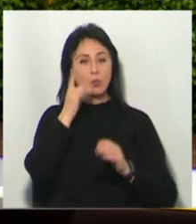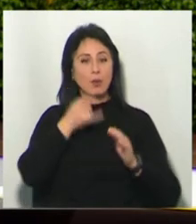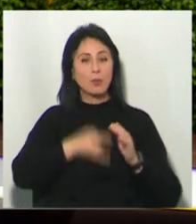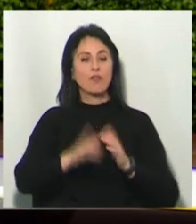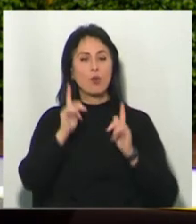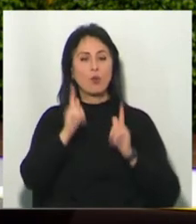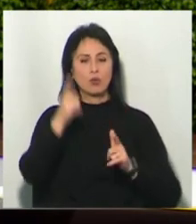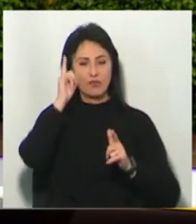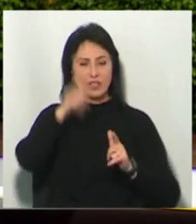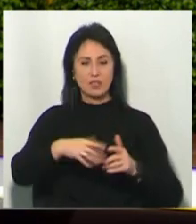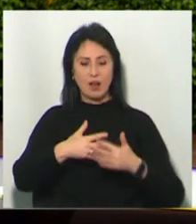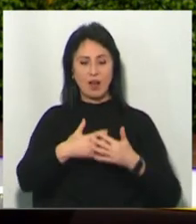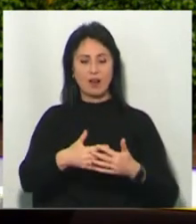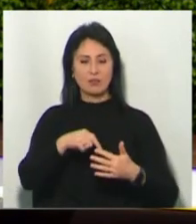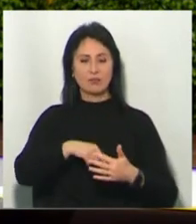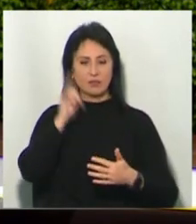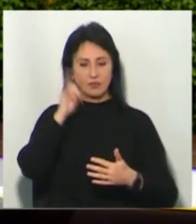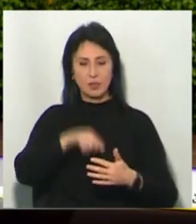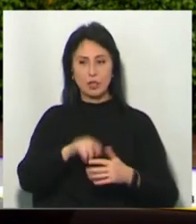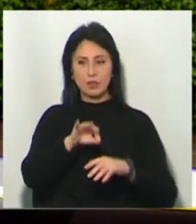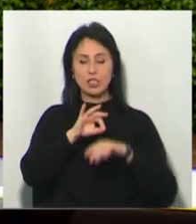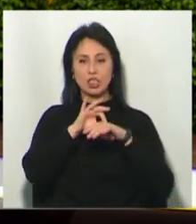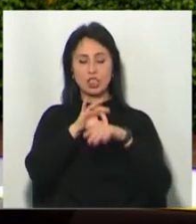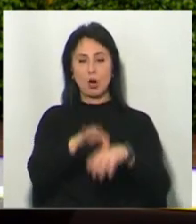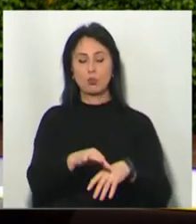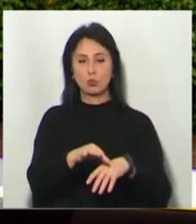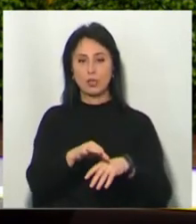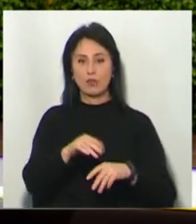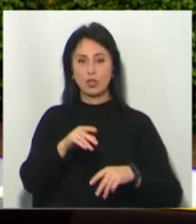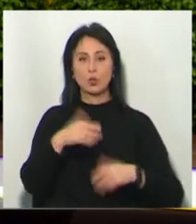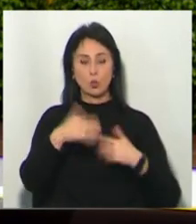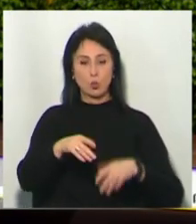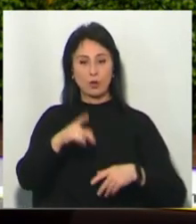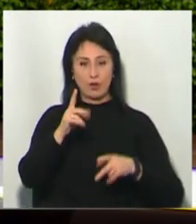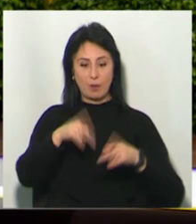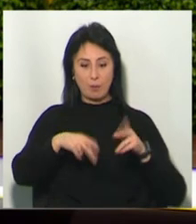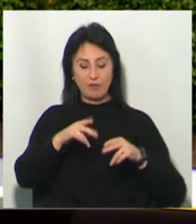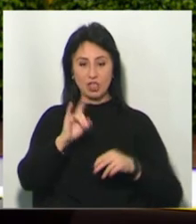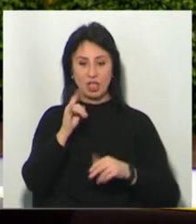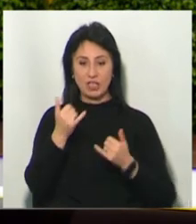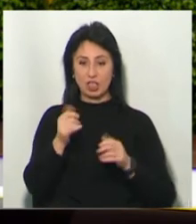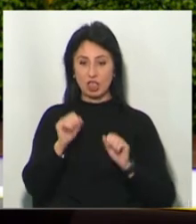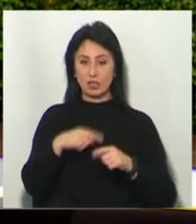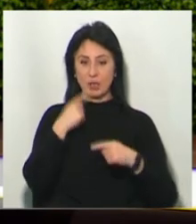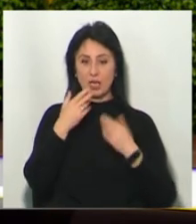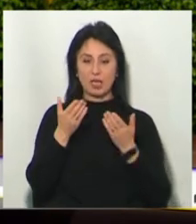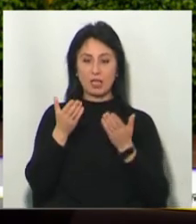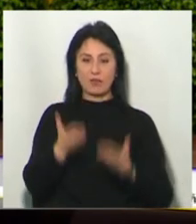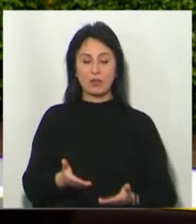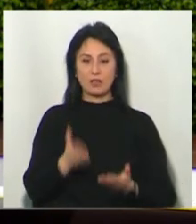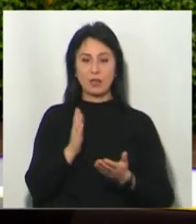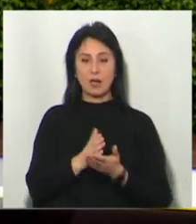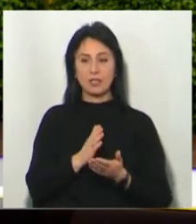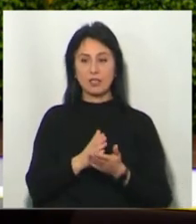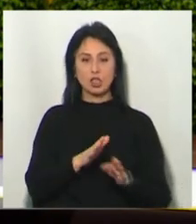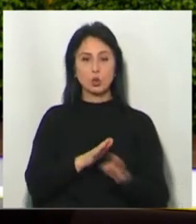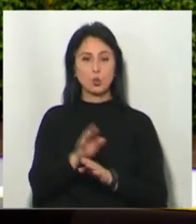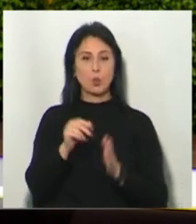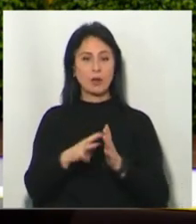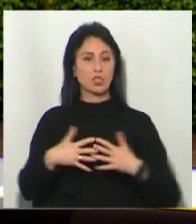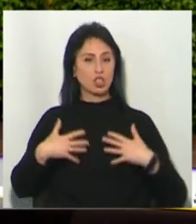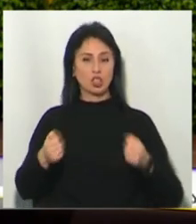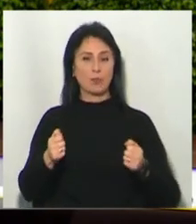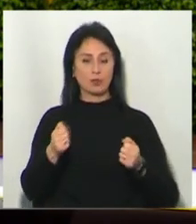იბადებოდა. Რა პრობლემით იბადებოდა, შესაბამისად მას ჩაუტარდა ოპერაცია და ის ბავშვი დღეს შეიძლება ითქვას, რომ არის